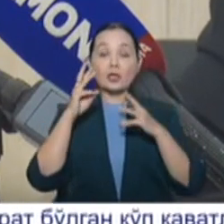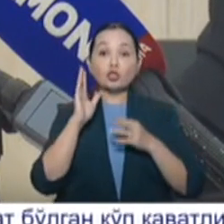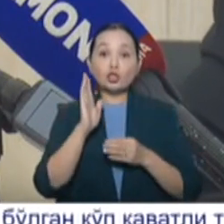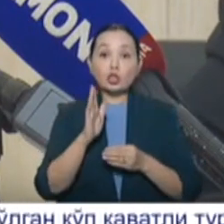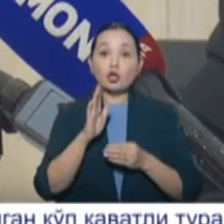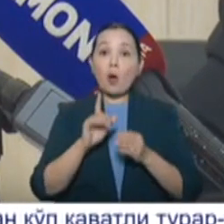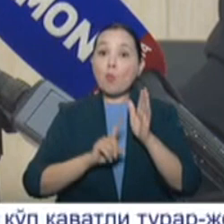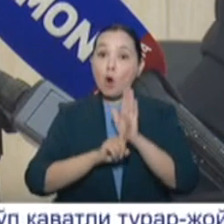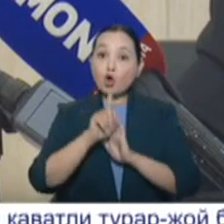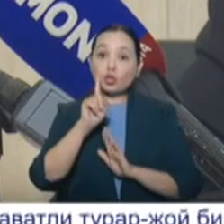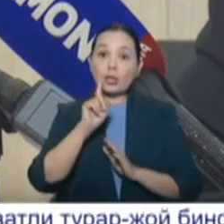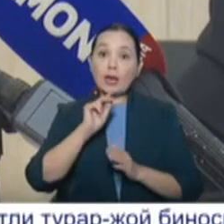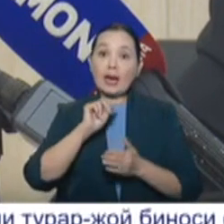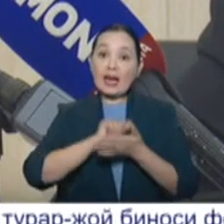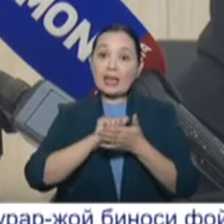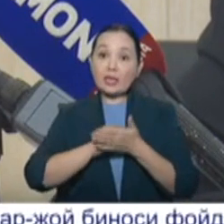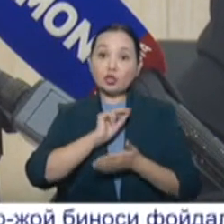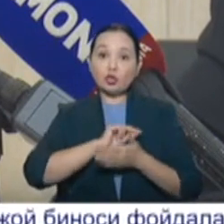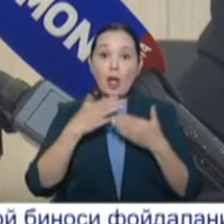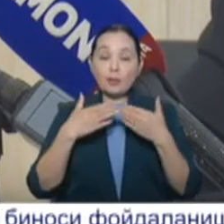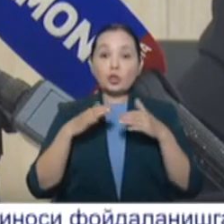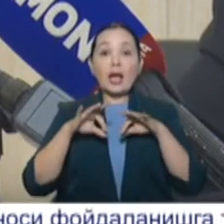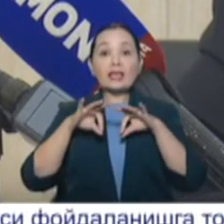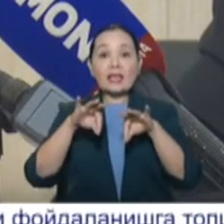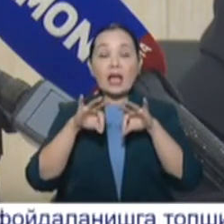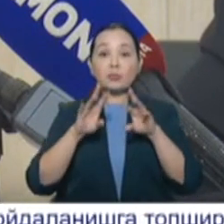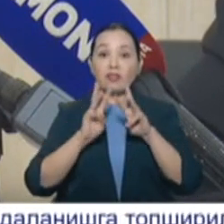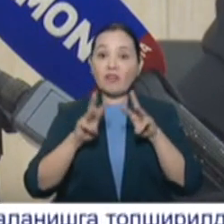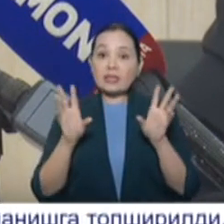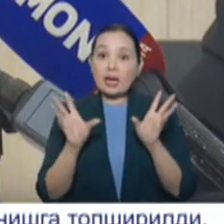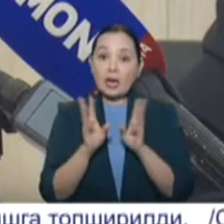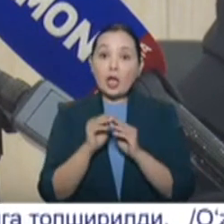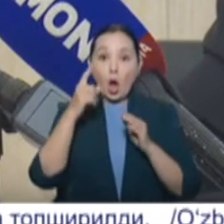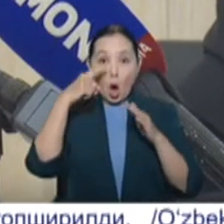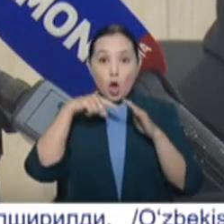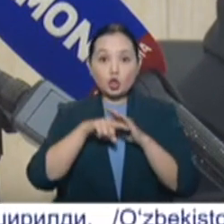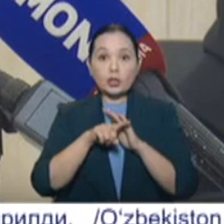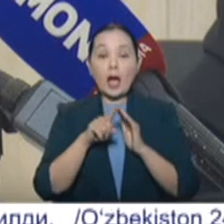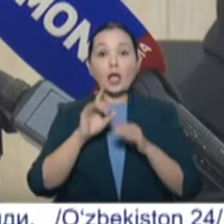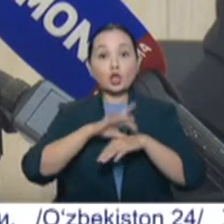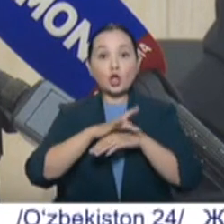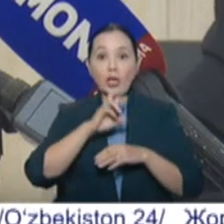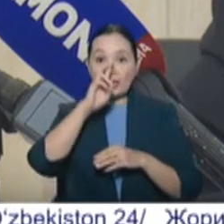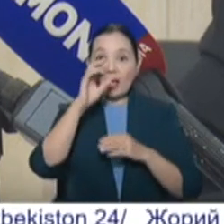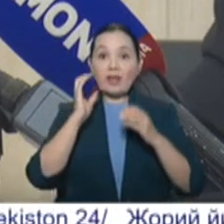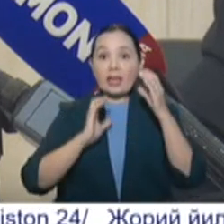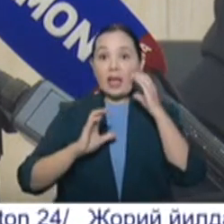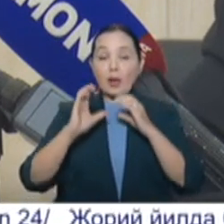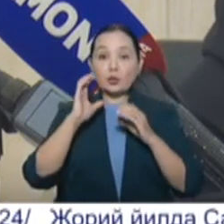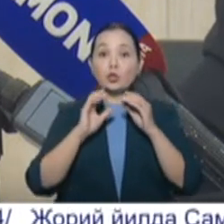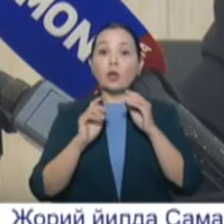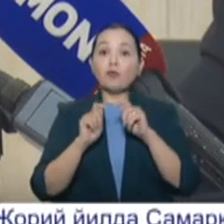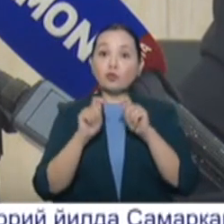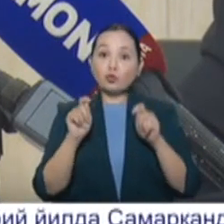modellashtirilgan bosh rejasini ishlab chiqish. Bu mana transport vazirligining qoshida Toshkent davlat transport universiteti vujudga